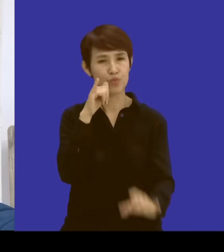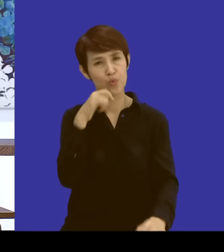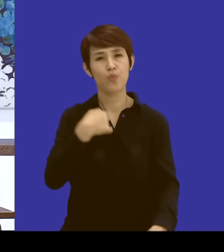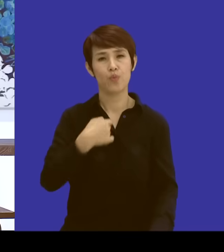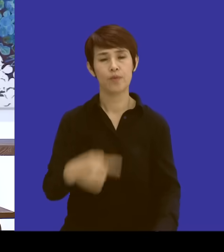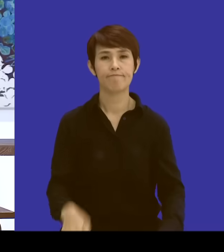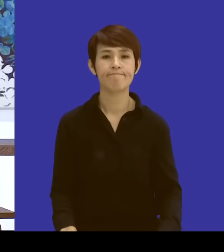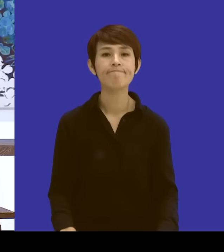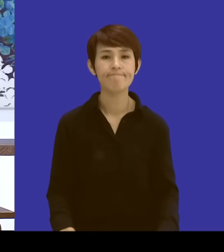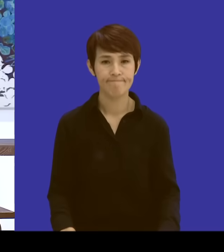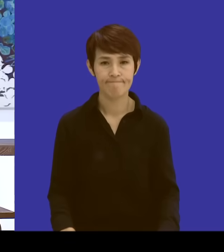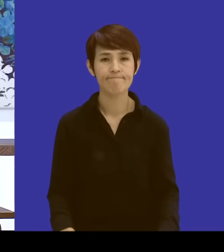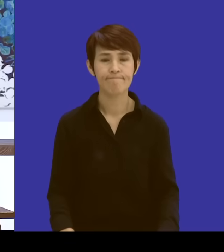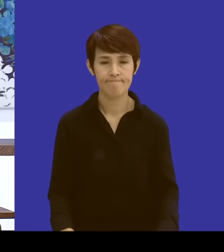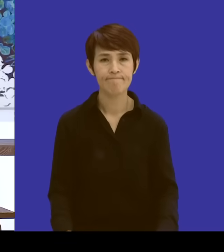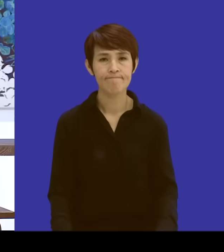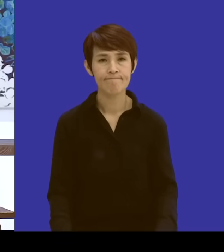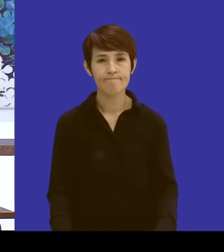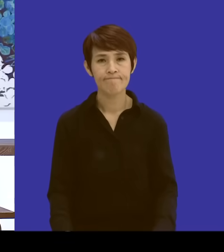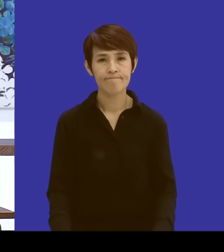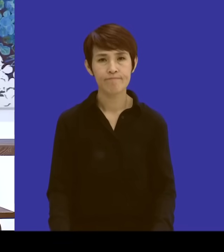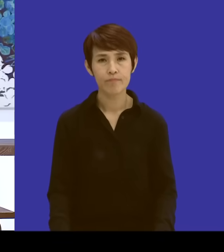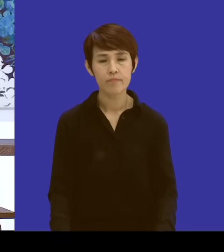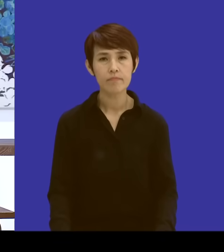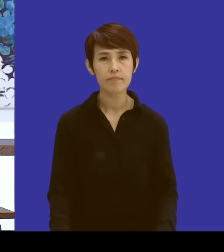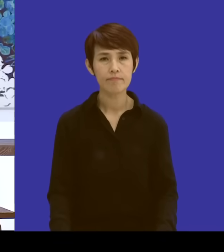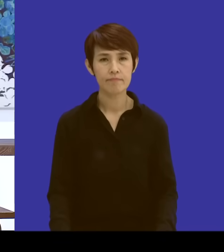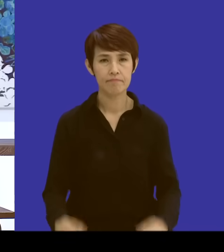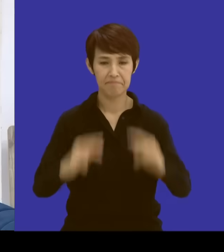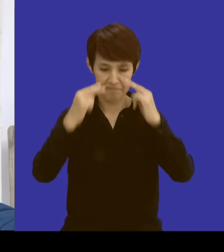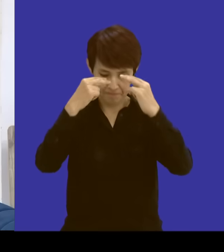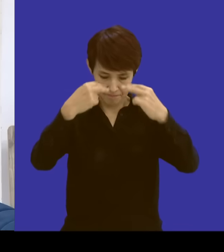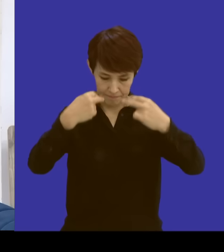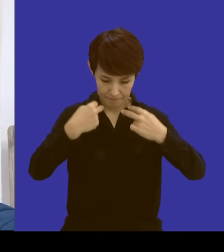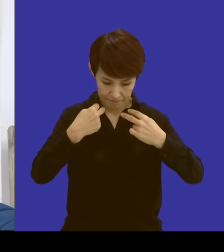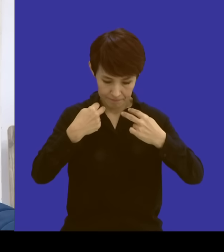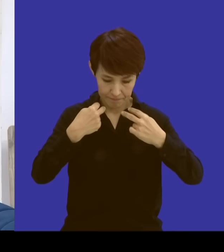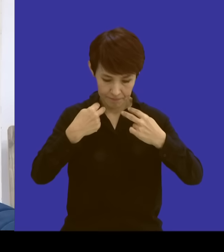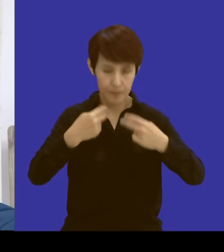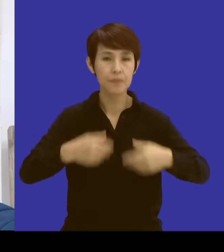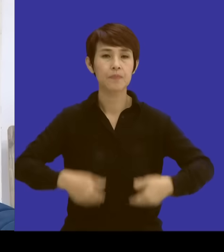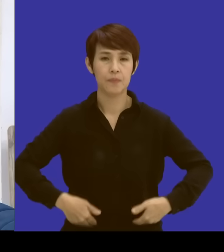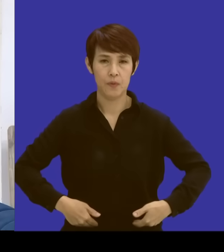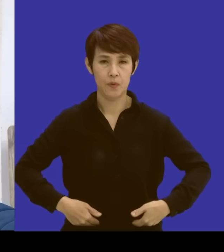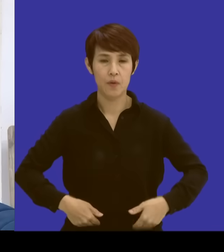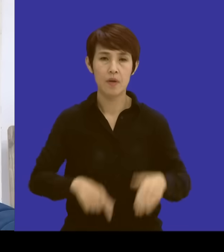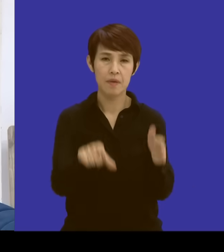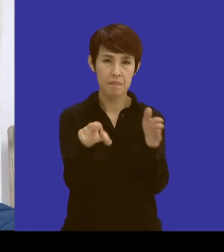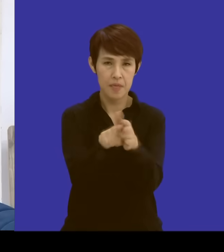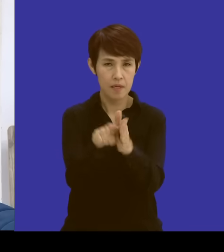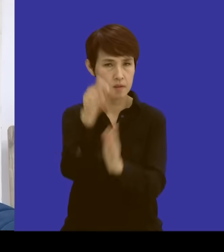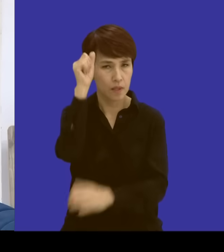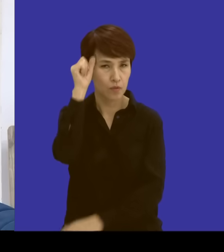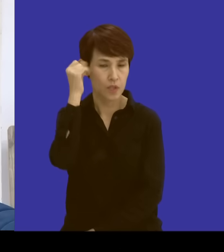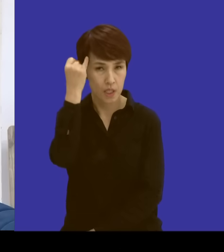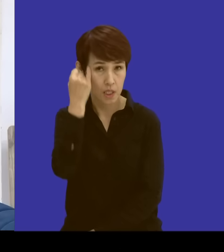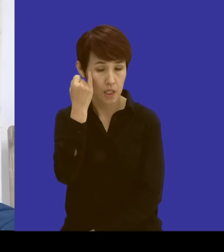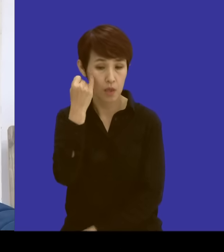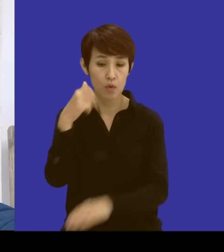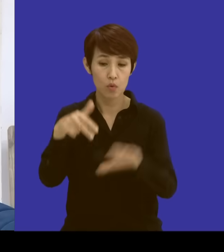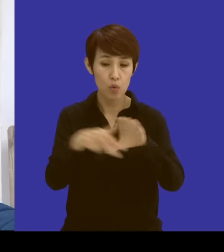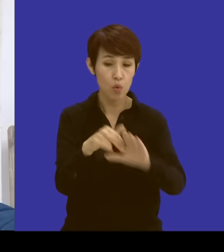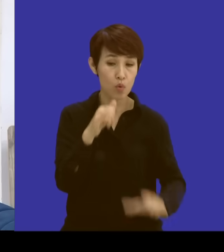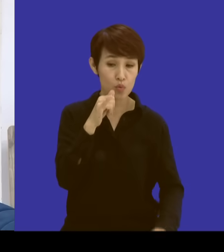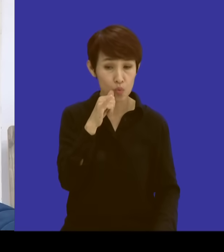중독인 것 같아요. 그렇게 정확하네. 나를 좀 성찰하는 의미로 신앙사춘기와 종교 중독이 다른 게 아니고